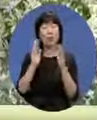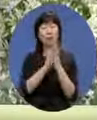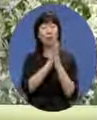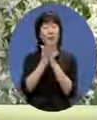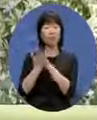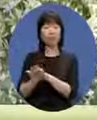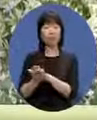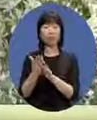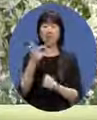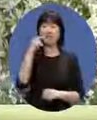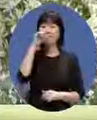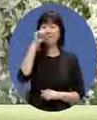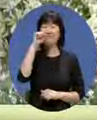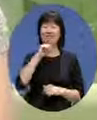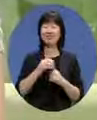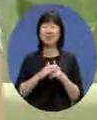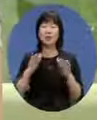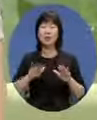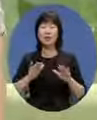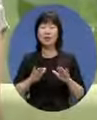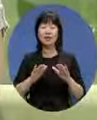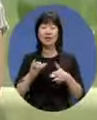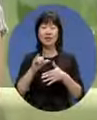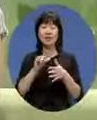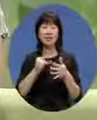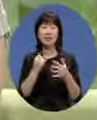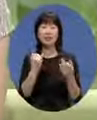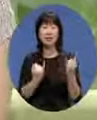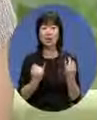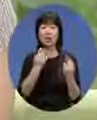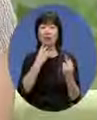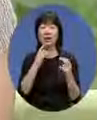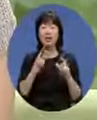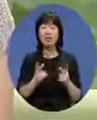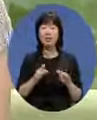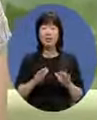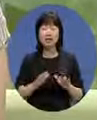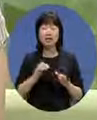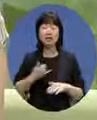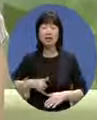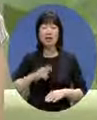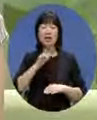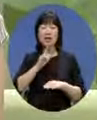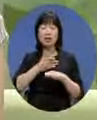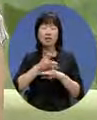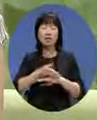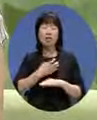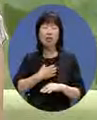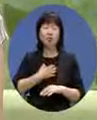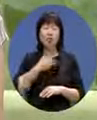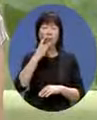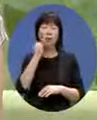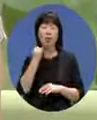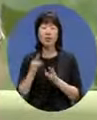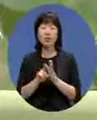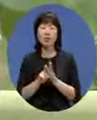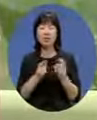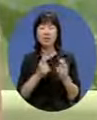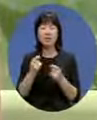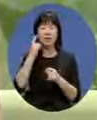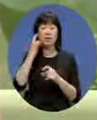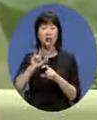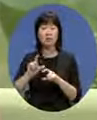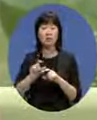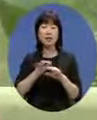좋아해요 그렇죠 오늘은요 진우 남매 뿐만이 아니라 아이의 말이 늦어서 좀 걱정인 어머님들을 위해서 함께 고민을 좀